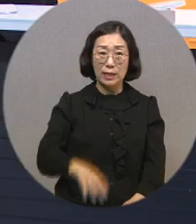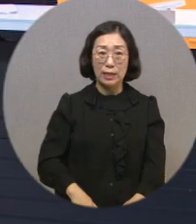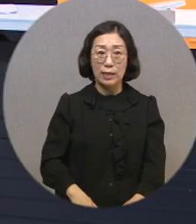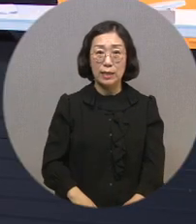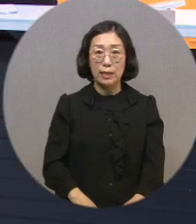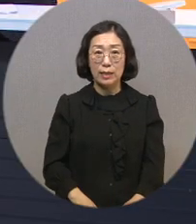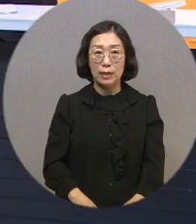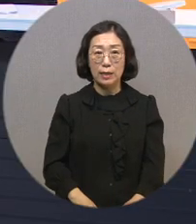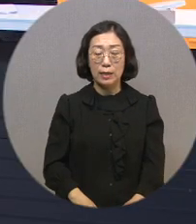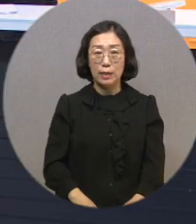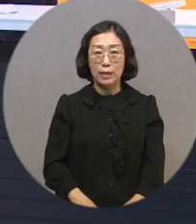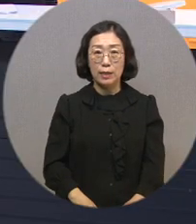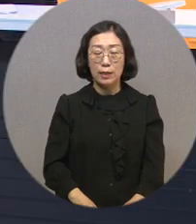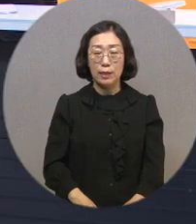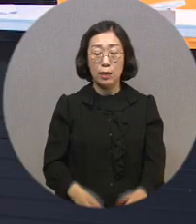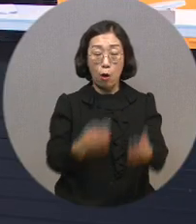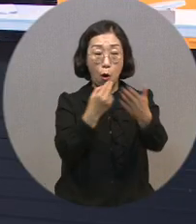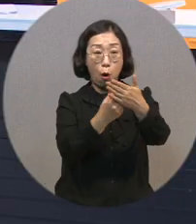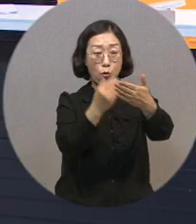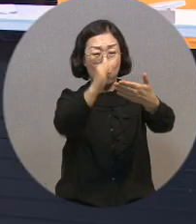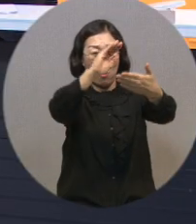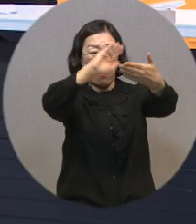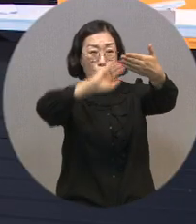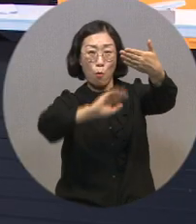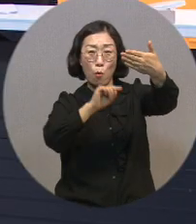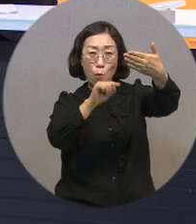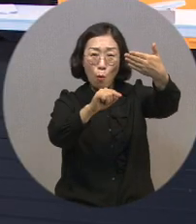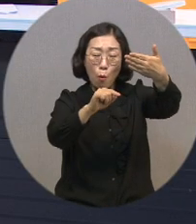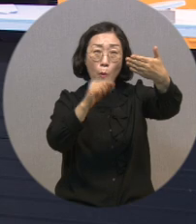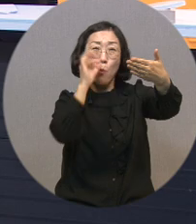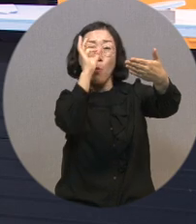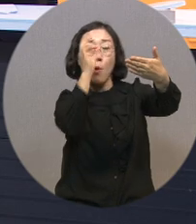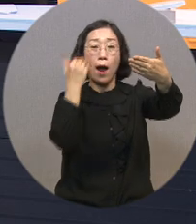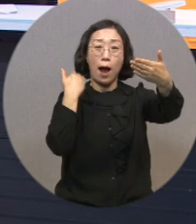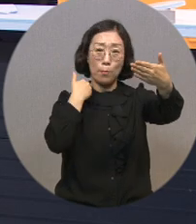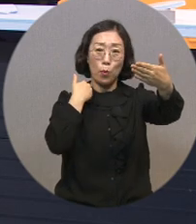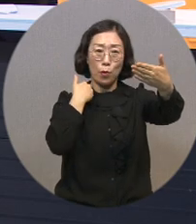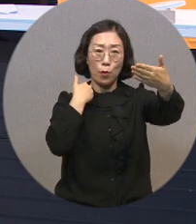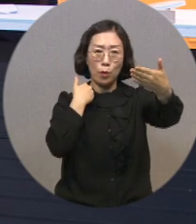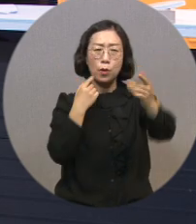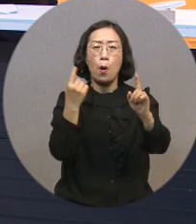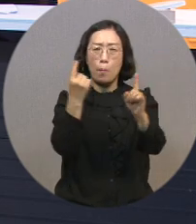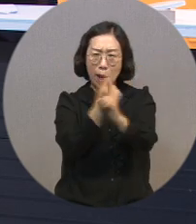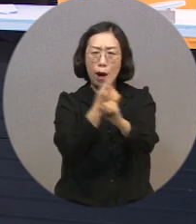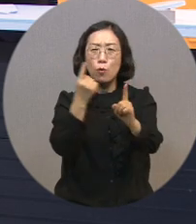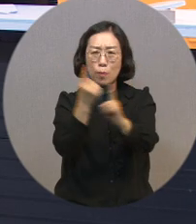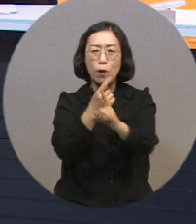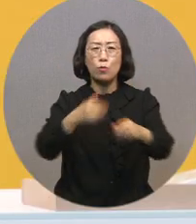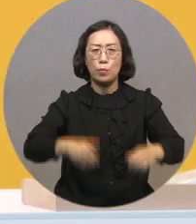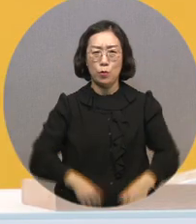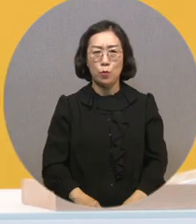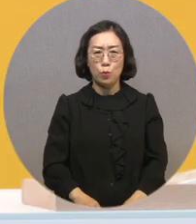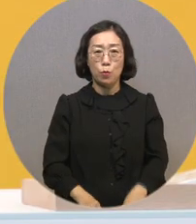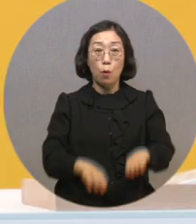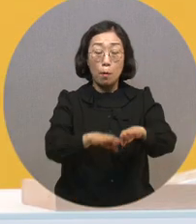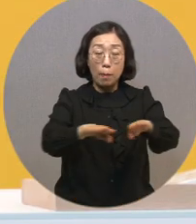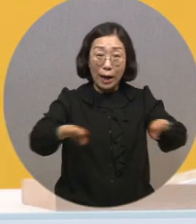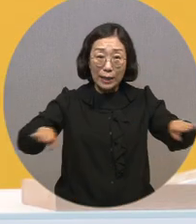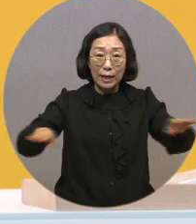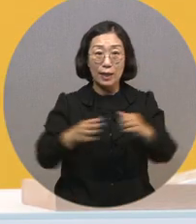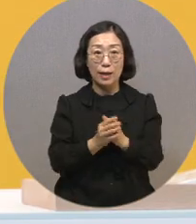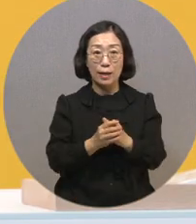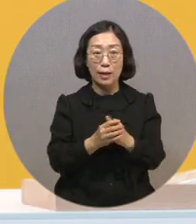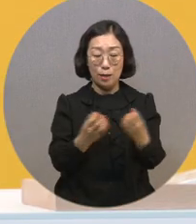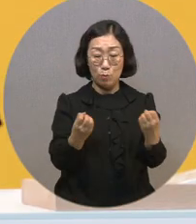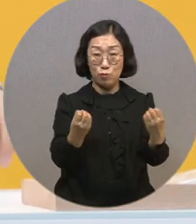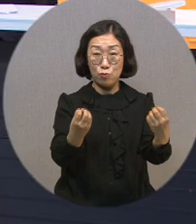잠자리 눈처럼 이 폭 튀는 이런 게 안 돼 있잖아요. 네네 맞습니다. 이런 것들도 지금 요청을 해놔놓고 있고 예. 또 바닥에 그